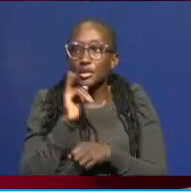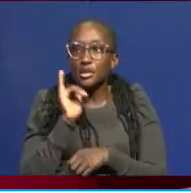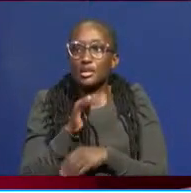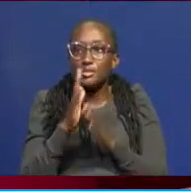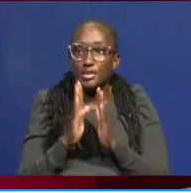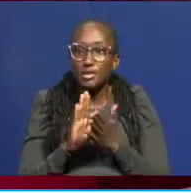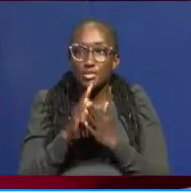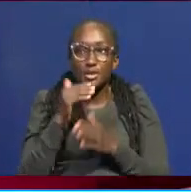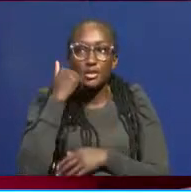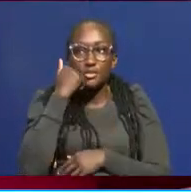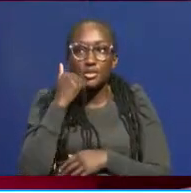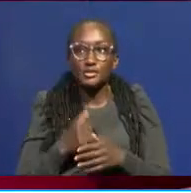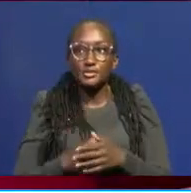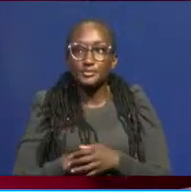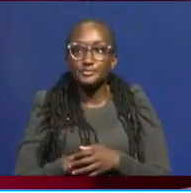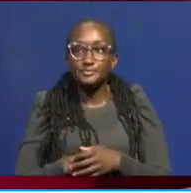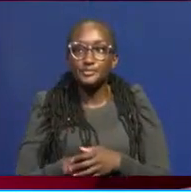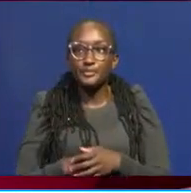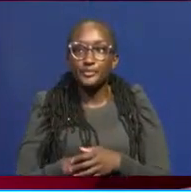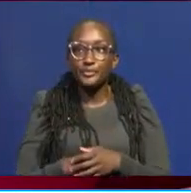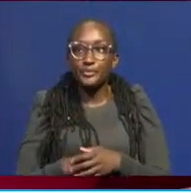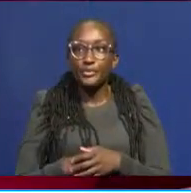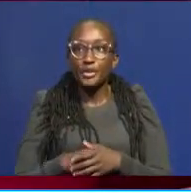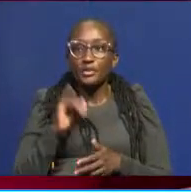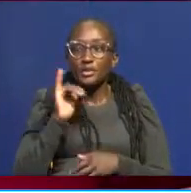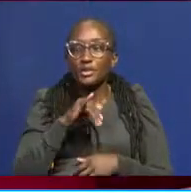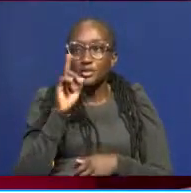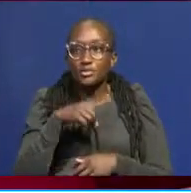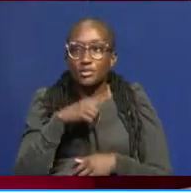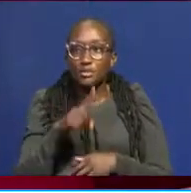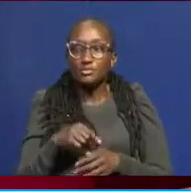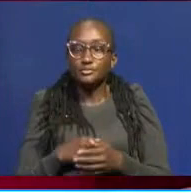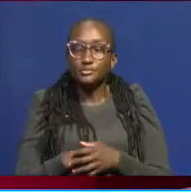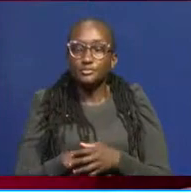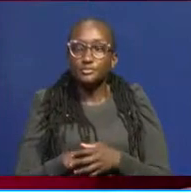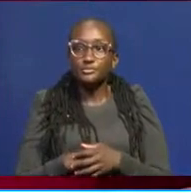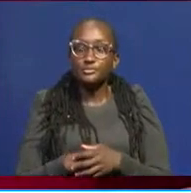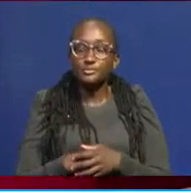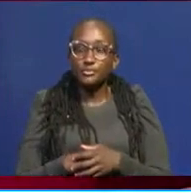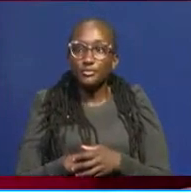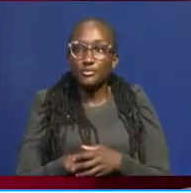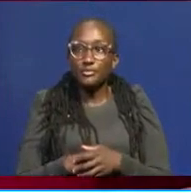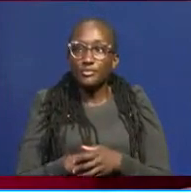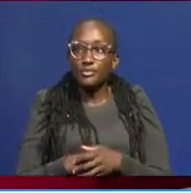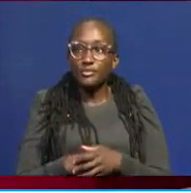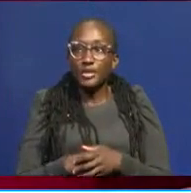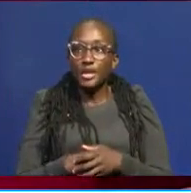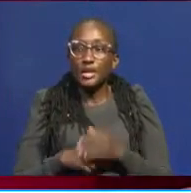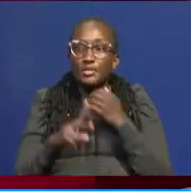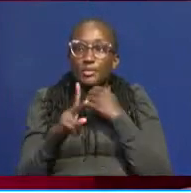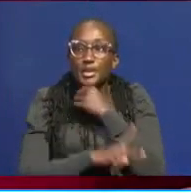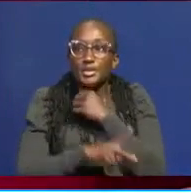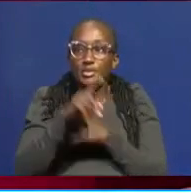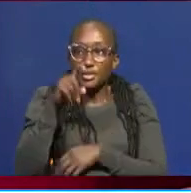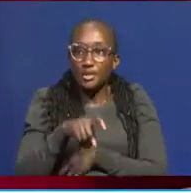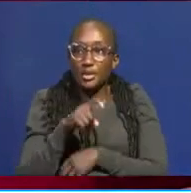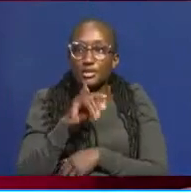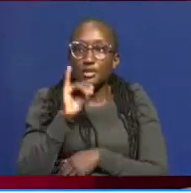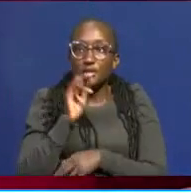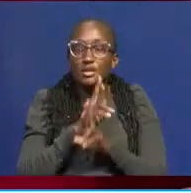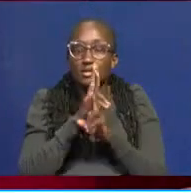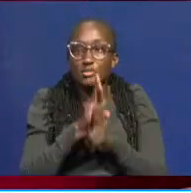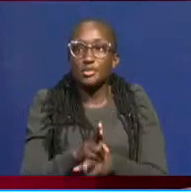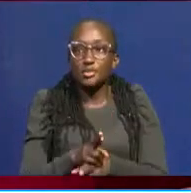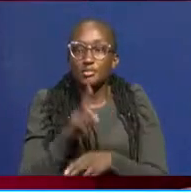mgonjwa. Bwana Spika, hili tunaona ni kosa kubwa sana, na hatua lazima hivi sasa hii